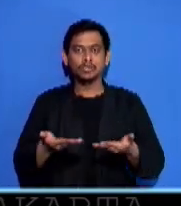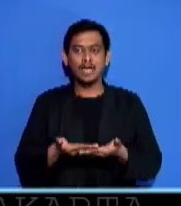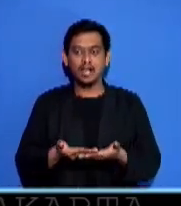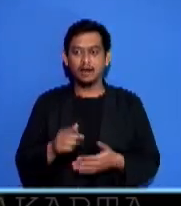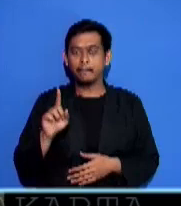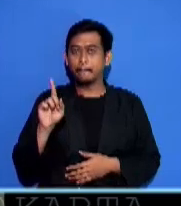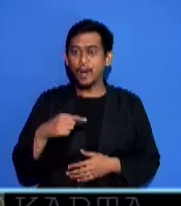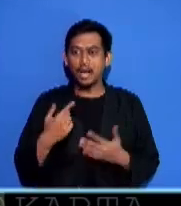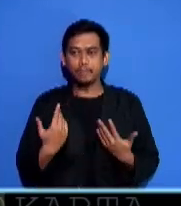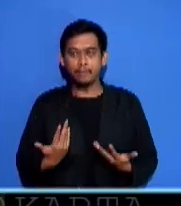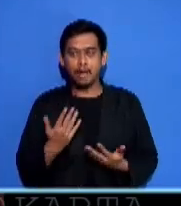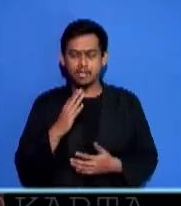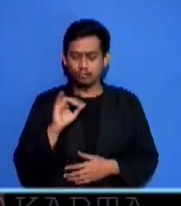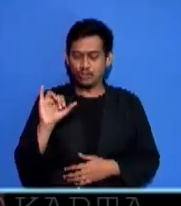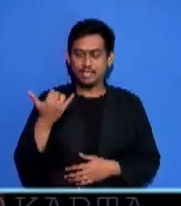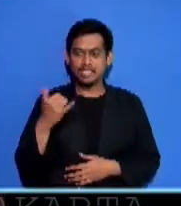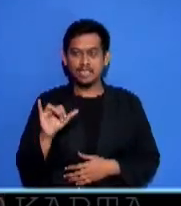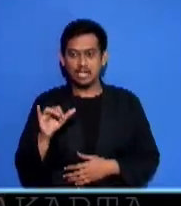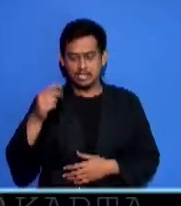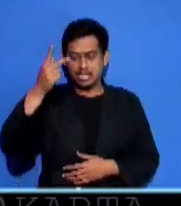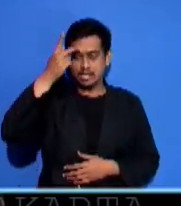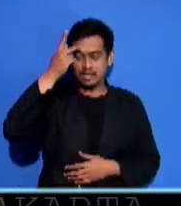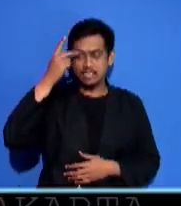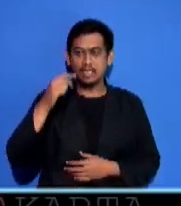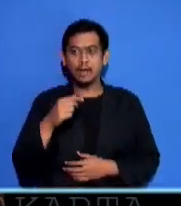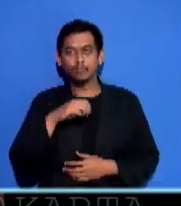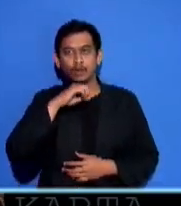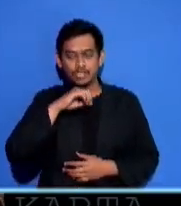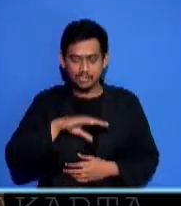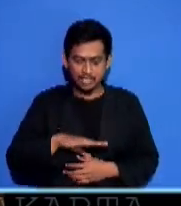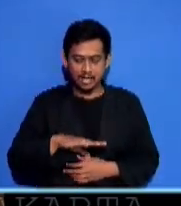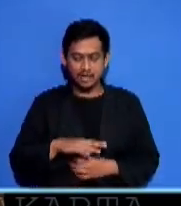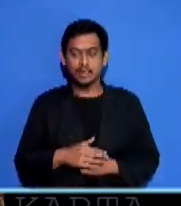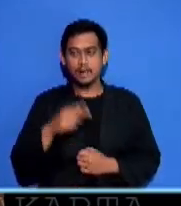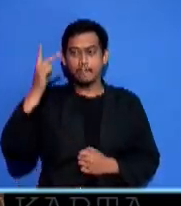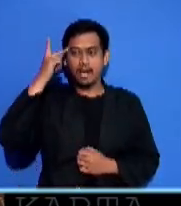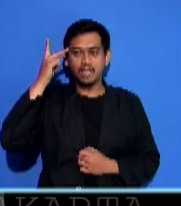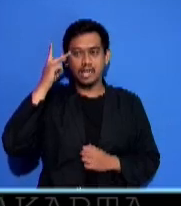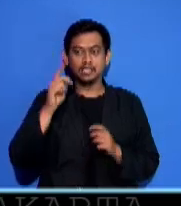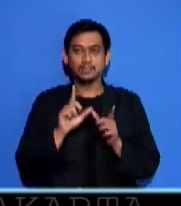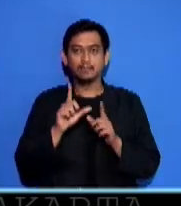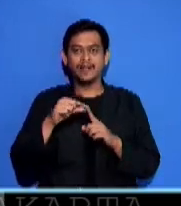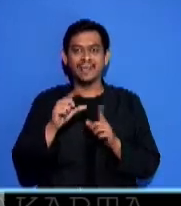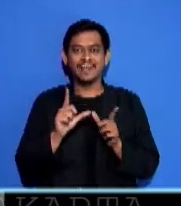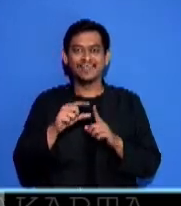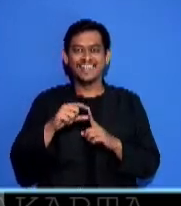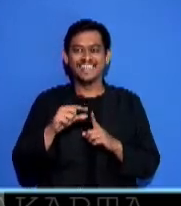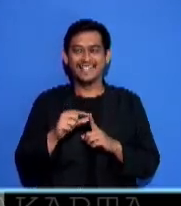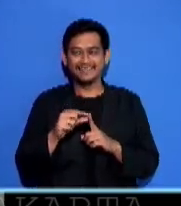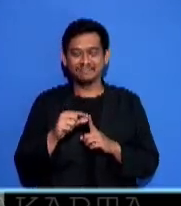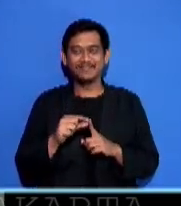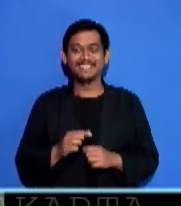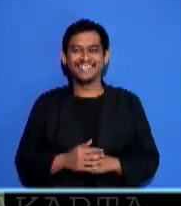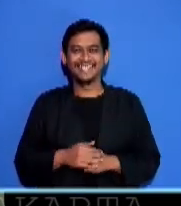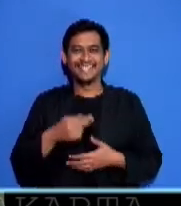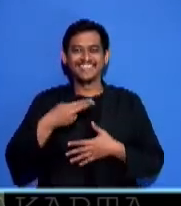sana ke Yayasan Kanker dan para lansia. Terpilih sebagai Ketua DWP LPP TVRI Yogyakarta periode Januari hingga